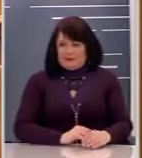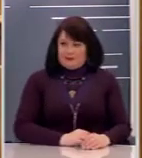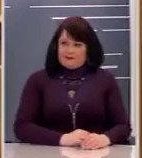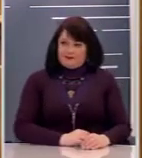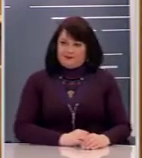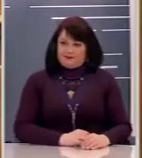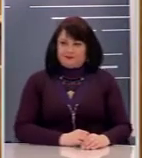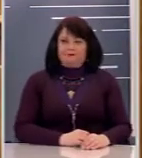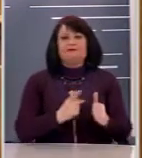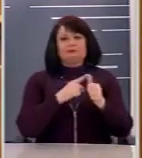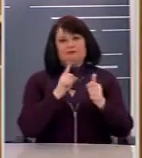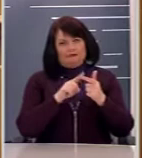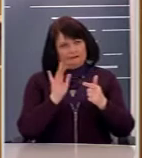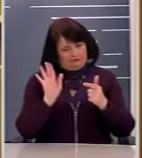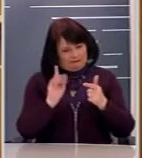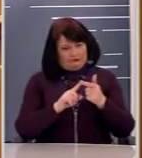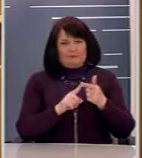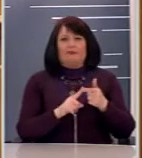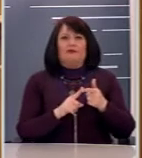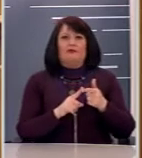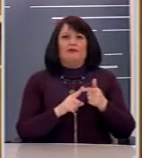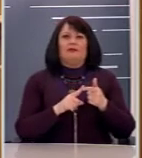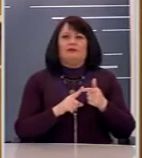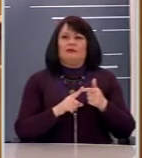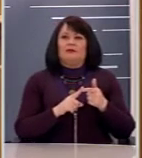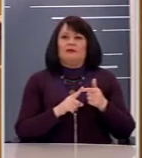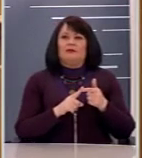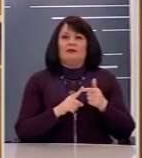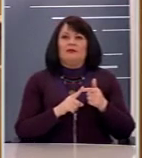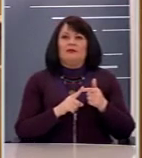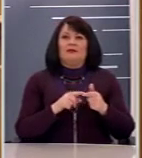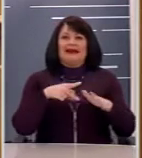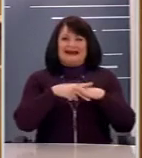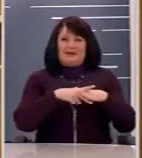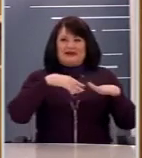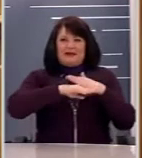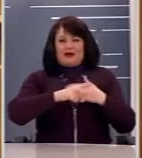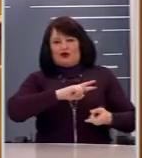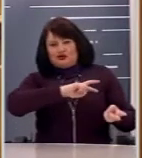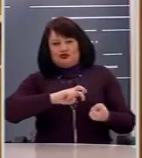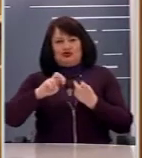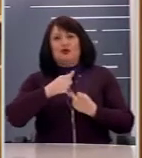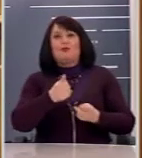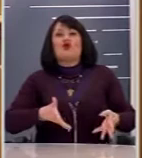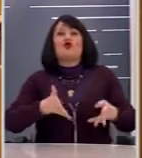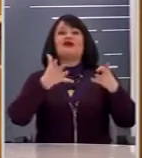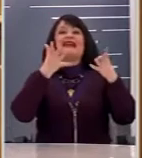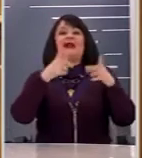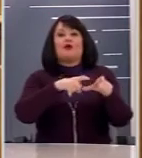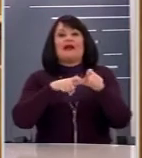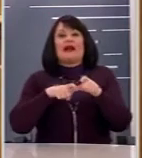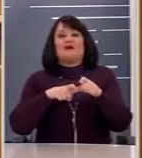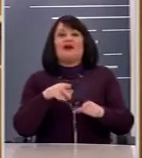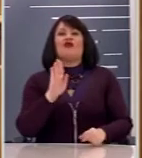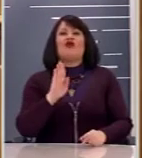Κλείστε, κύριε Λάβα. Πρώτον, δεύτερον, κύριε Πρόεδρε. Η κατάσχεση από την Τράπεζα Πειραιώς έγινε μόνο στο κτίριο και στα παράρτημά του. Ο κ. Βορύδης